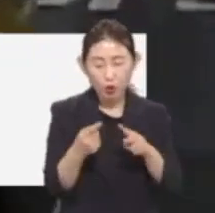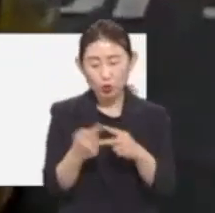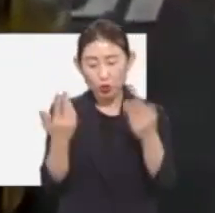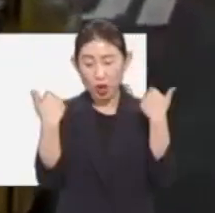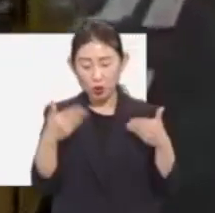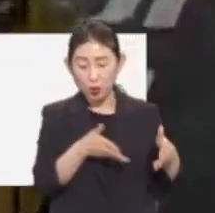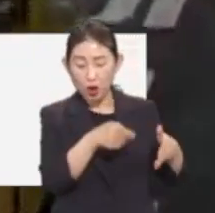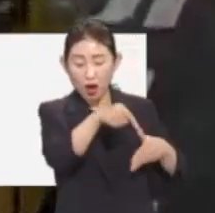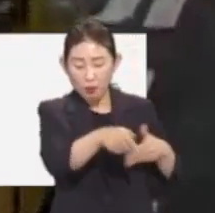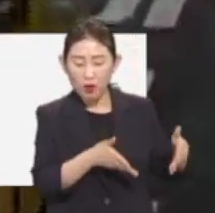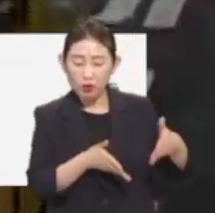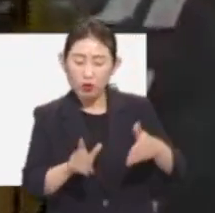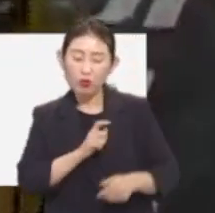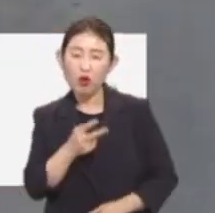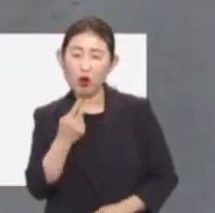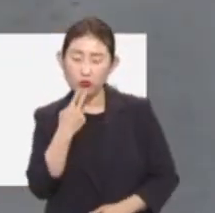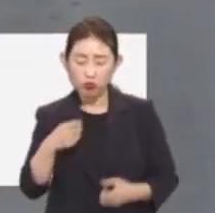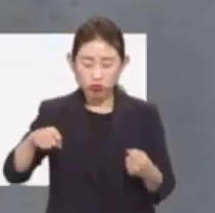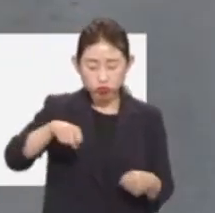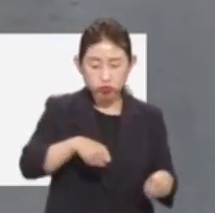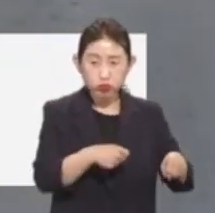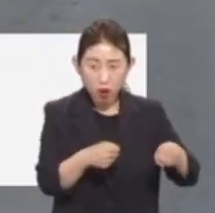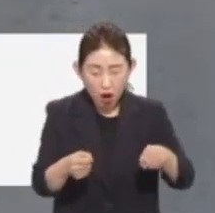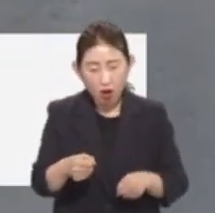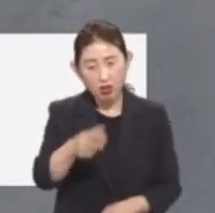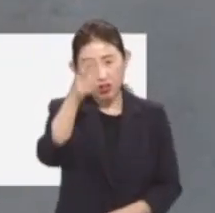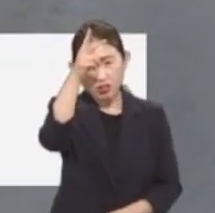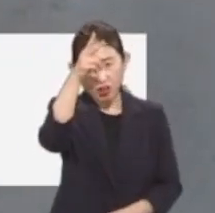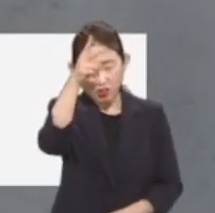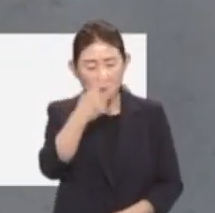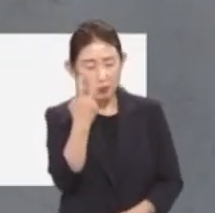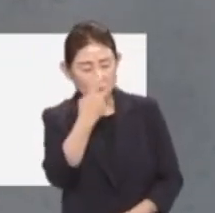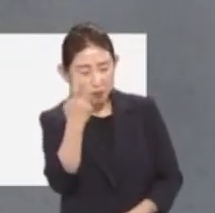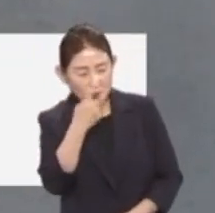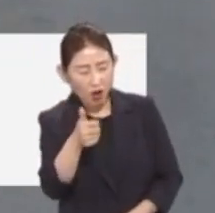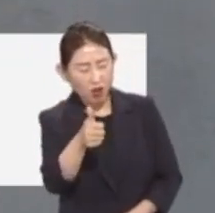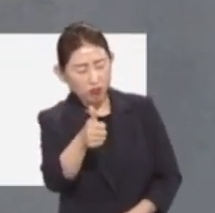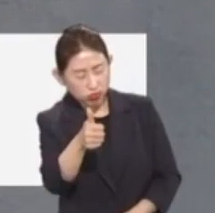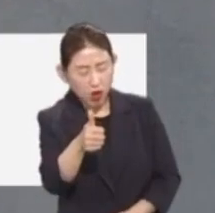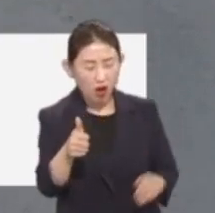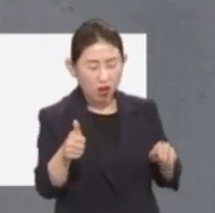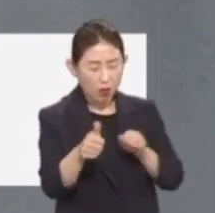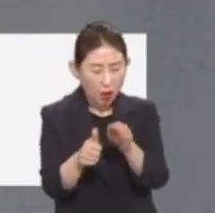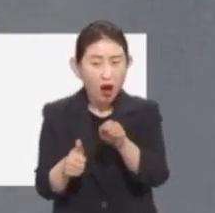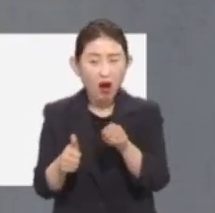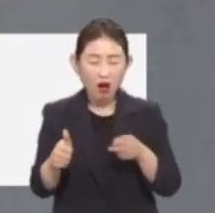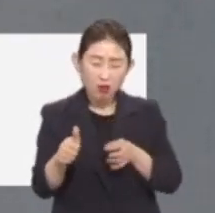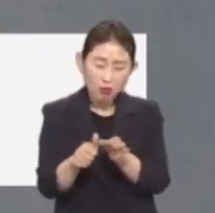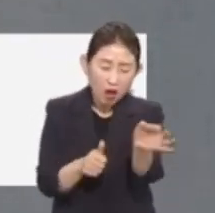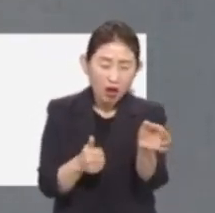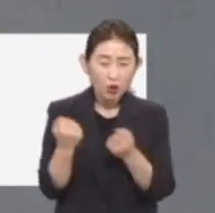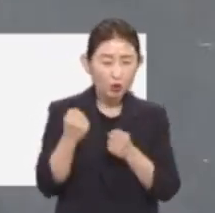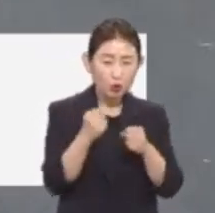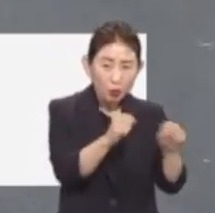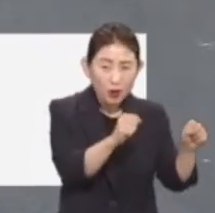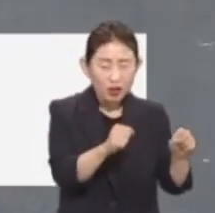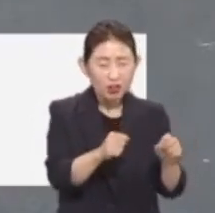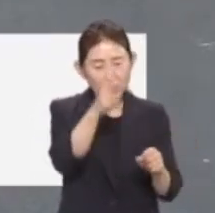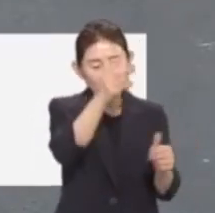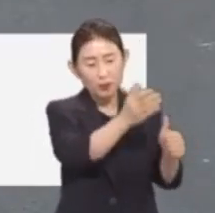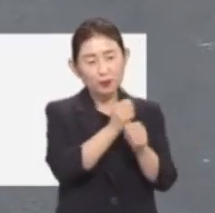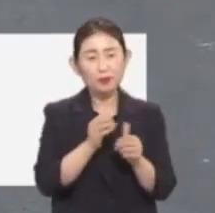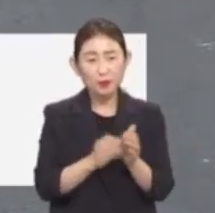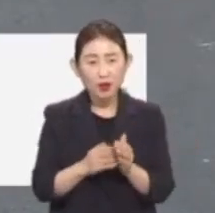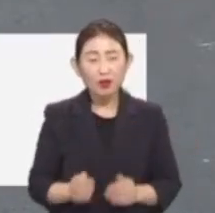인근 도로에서 무면허로 오토바이 운전을 하다가 교통 단속에 나선 경찰관을 들이받고 달아나다 경찰에 검거됐습니다